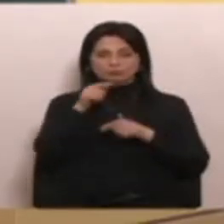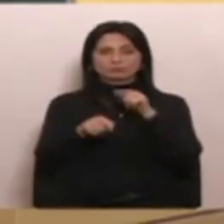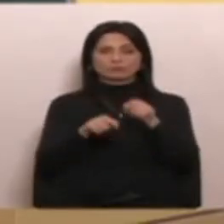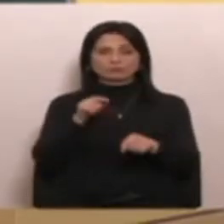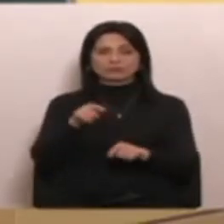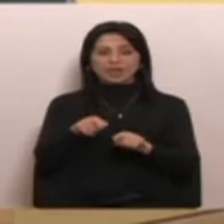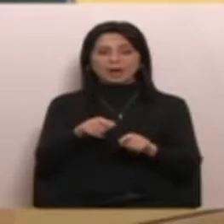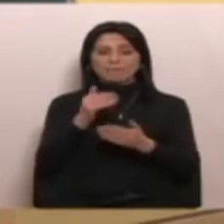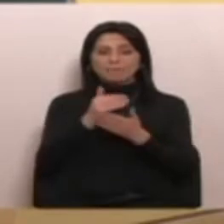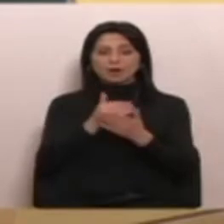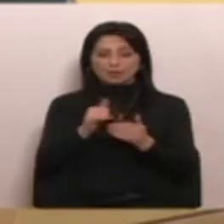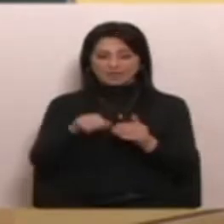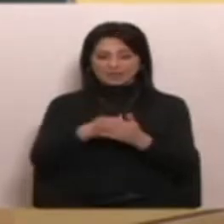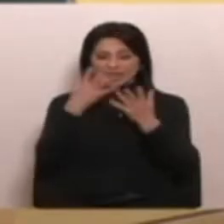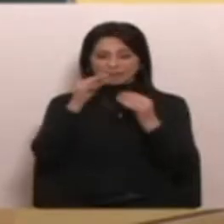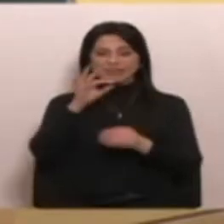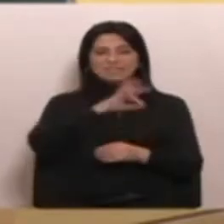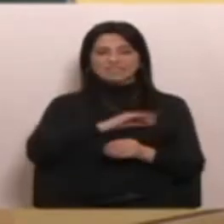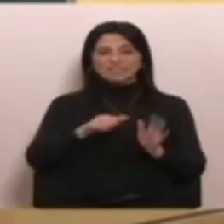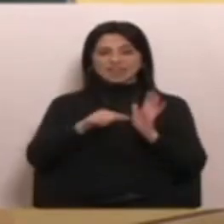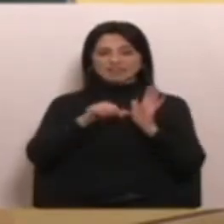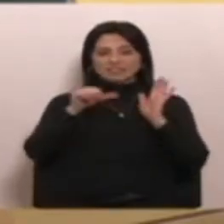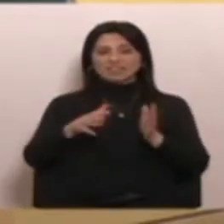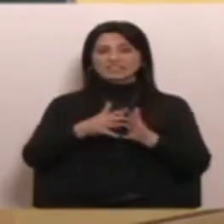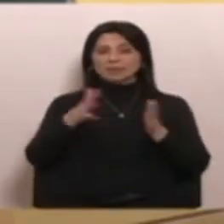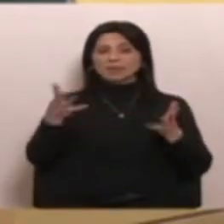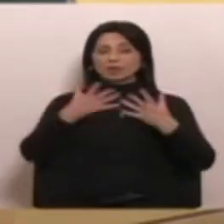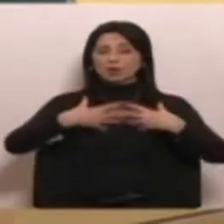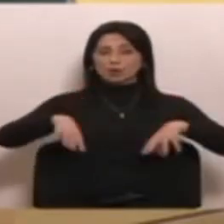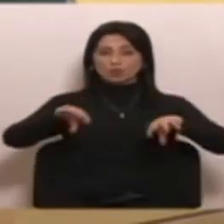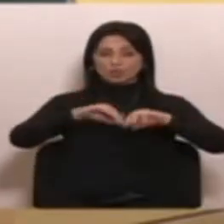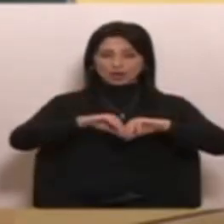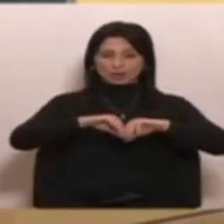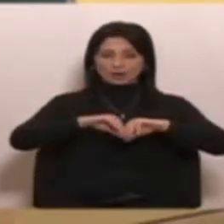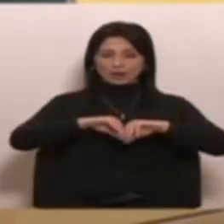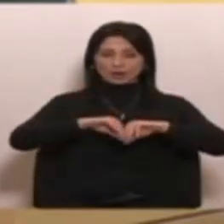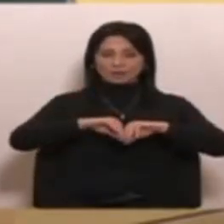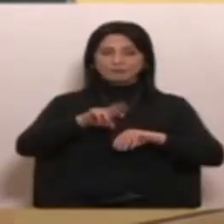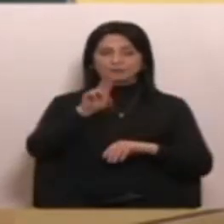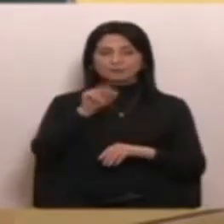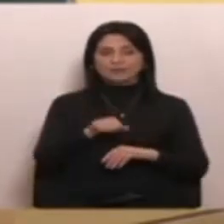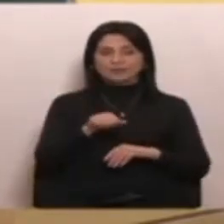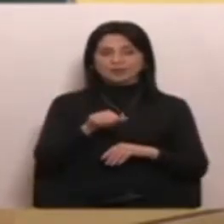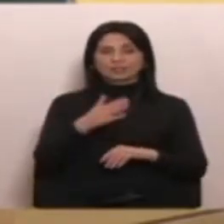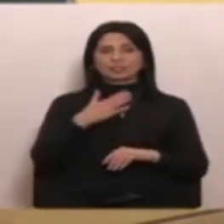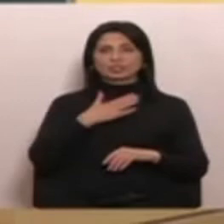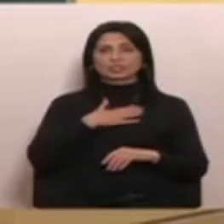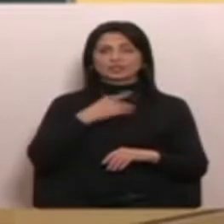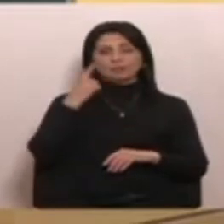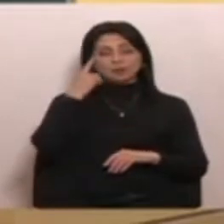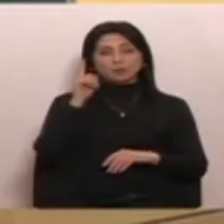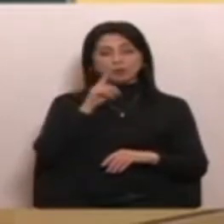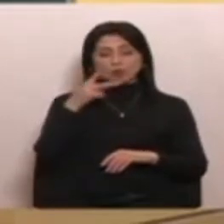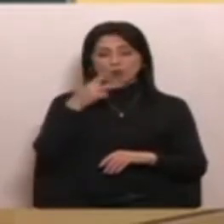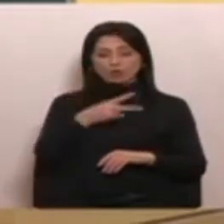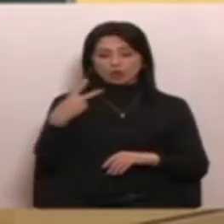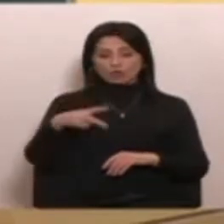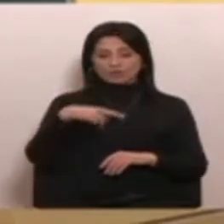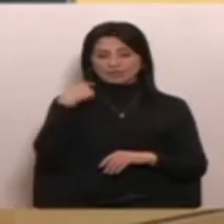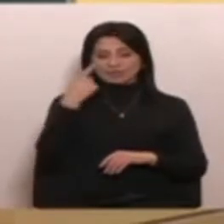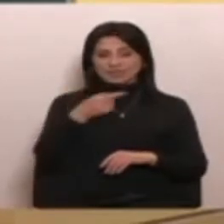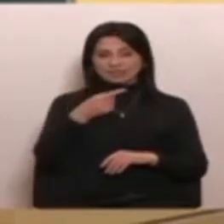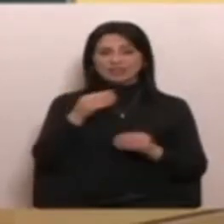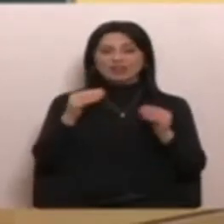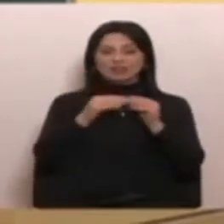ამ პროგრამით დღემდე ისარგებლა 6000-ზე მეტმა ოჯახმა და ჩვენ ფიქრობთ, რომ 2020 წელს